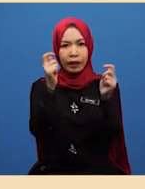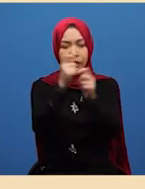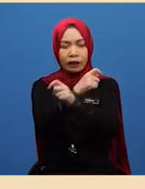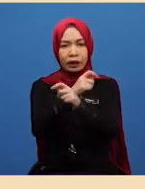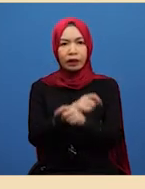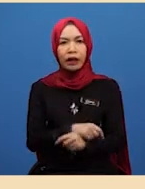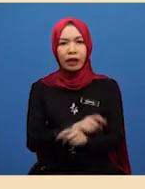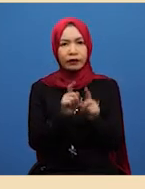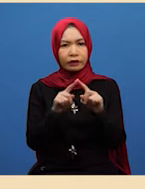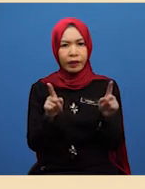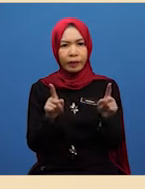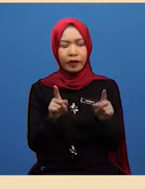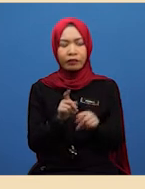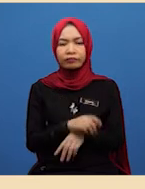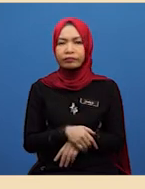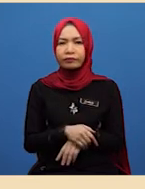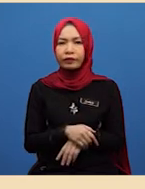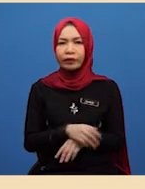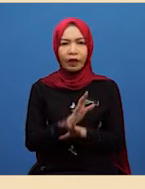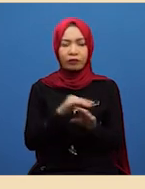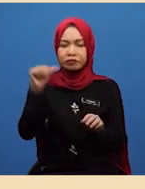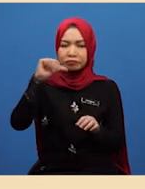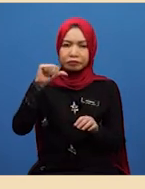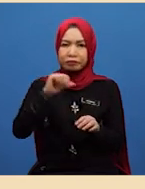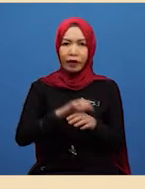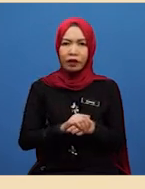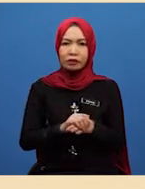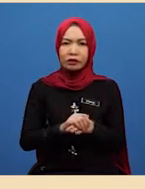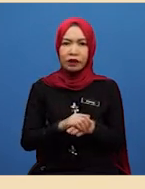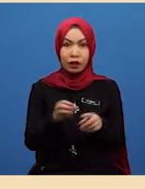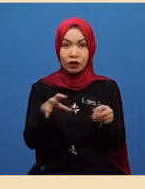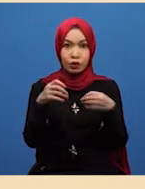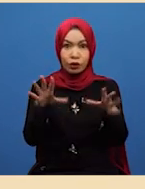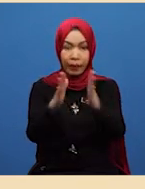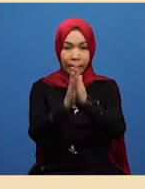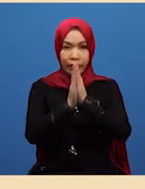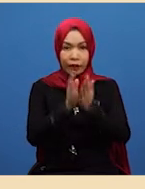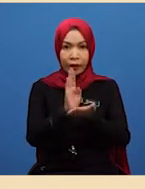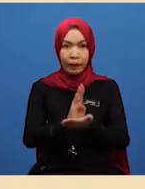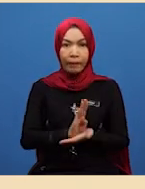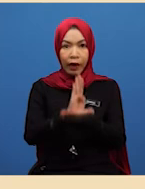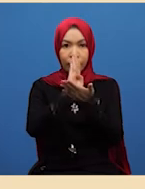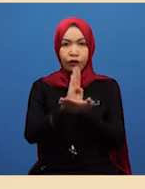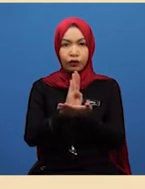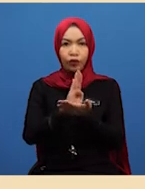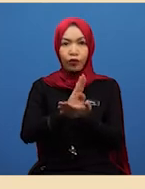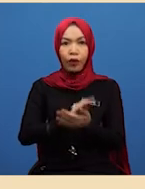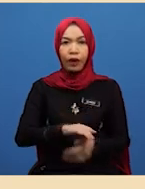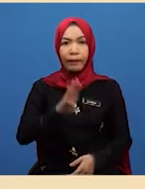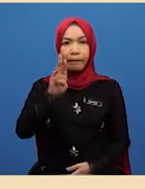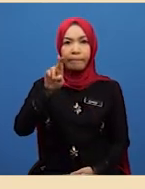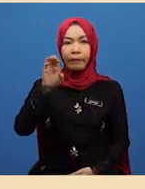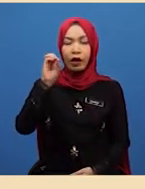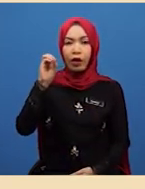namun gagal. Berikutan itu, beliau telah meminta bantuan James Brooke. James